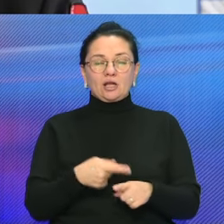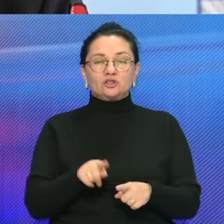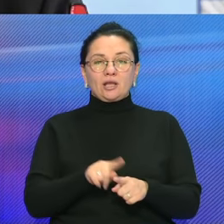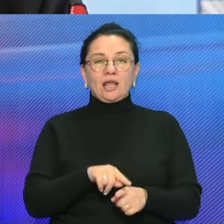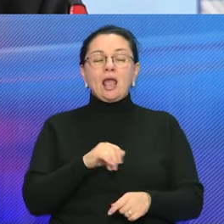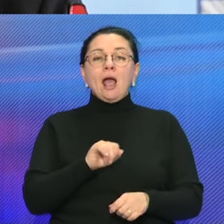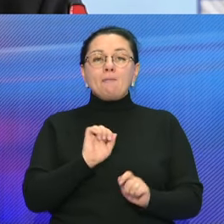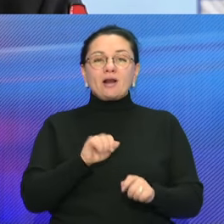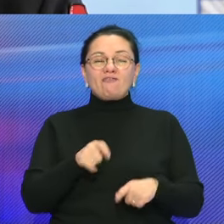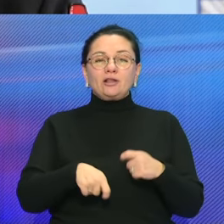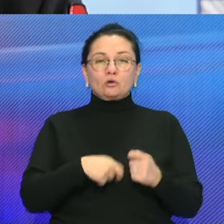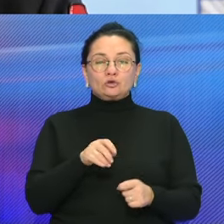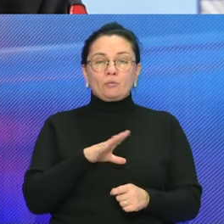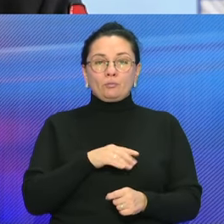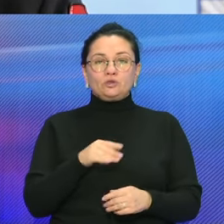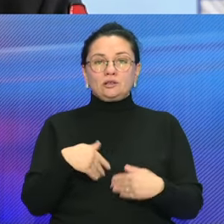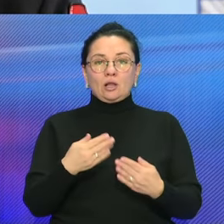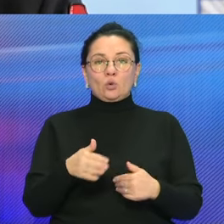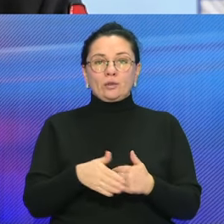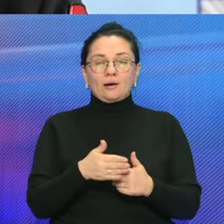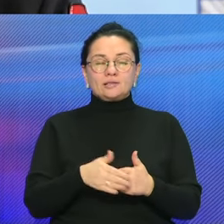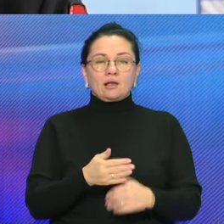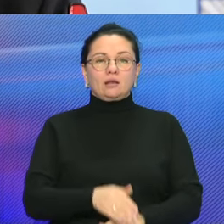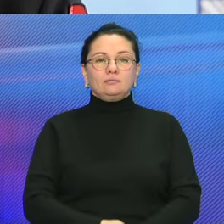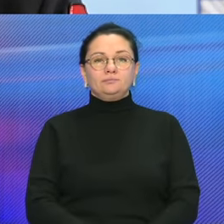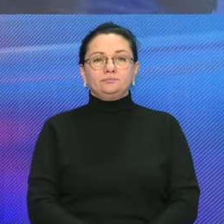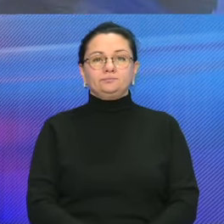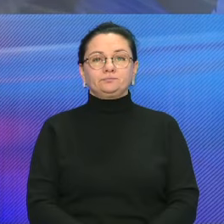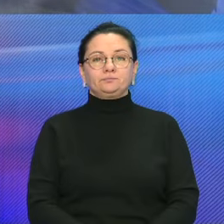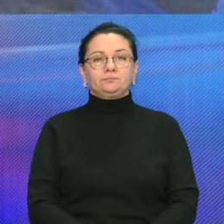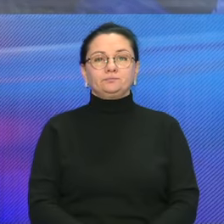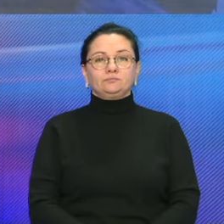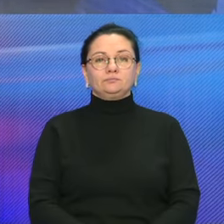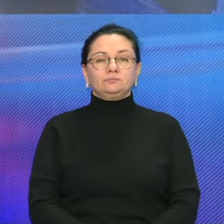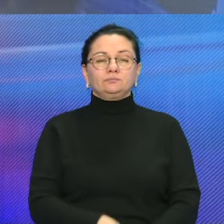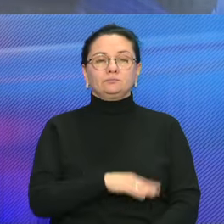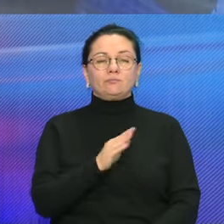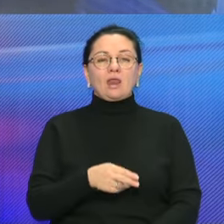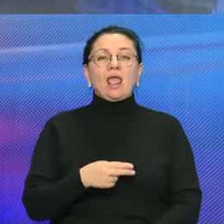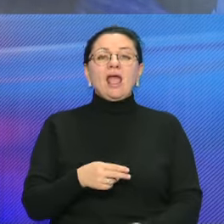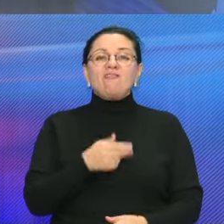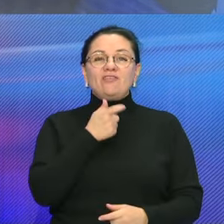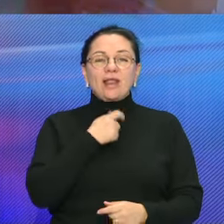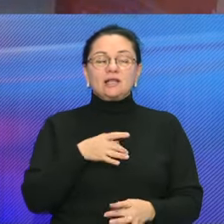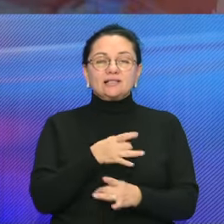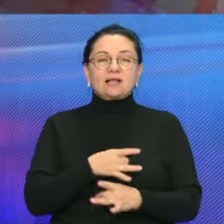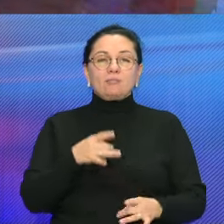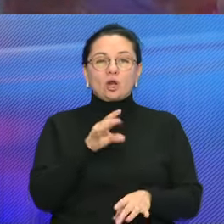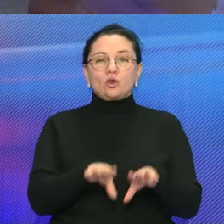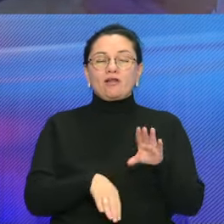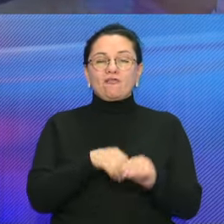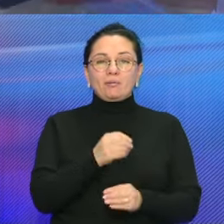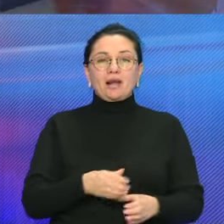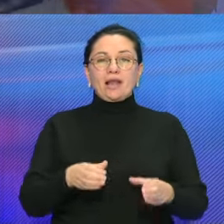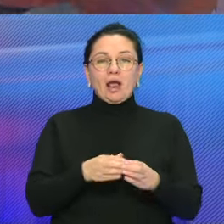правонарушителю судом будет определено наказание. У Ленінському районі Гродно вибрали команду